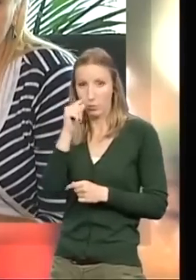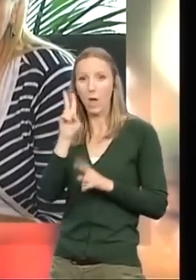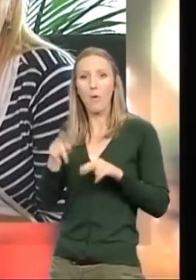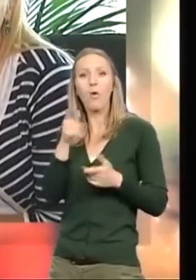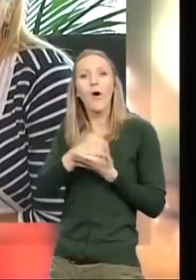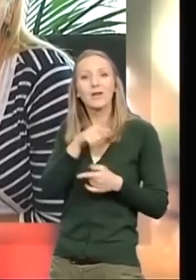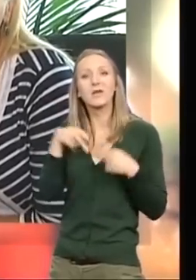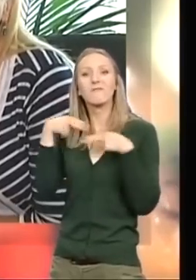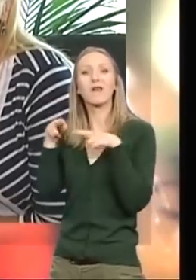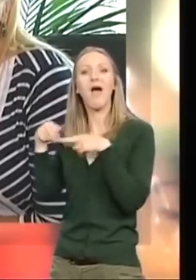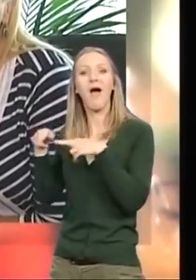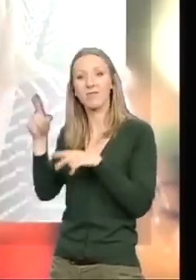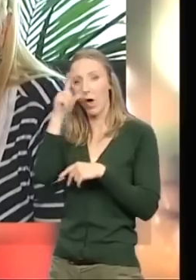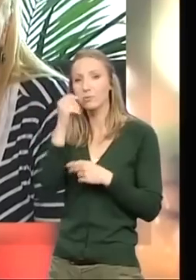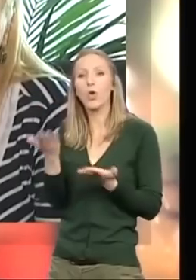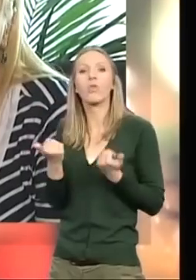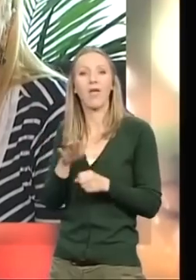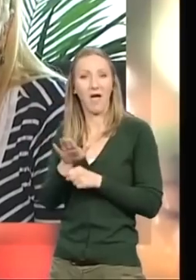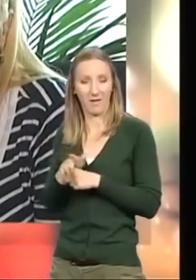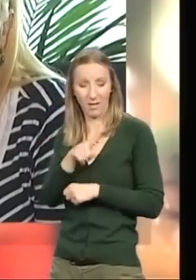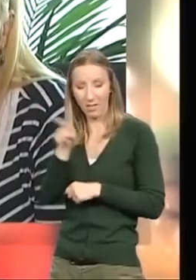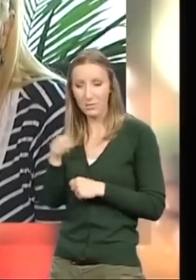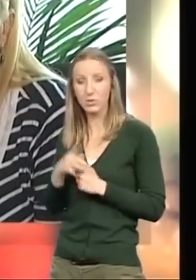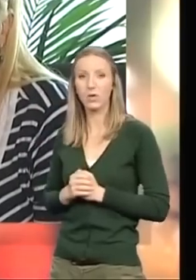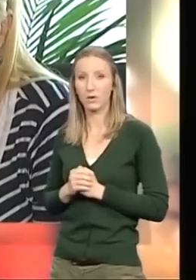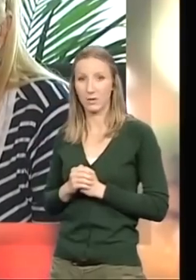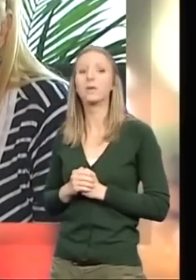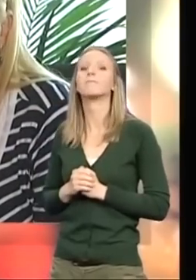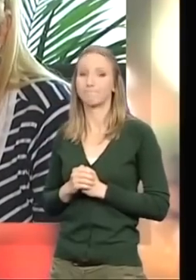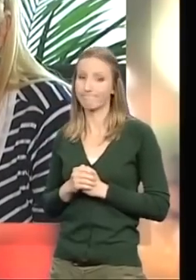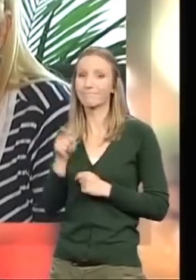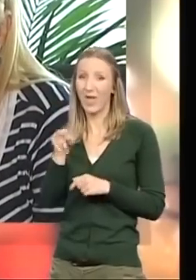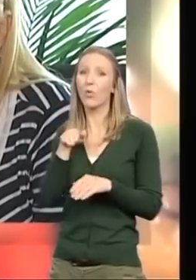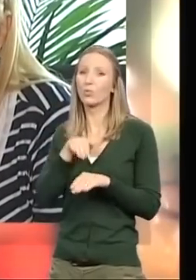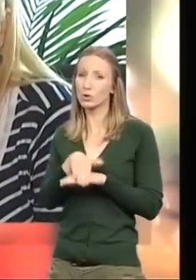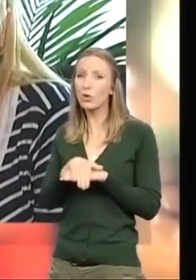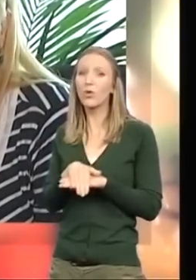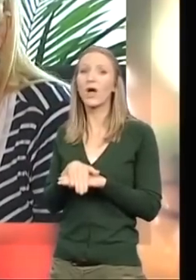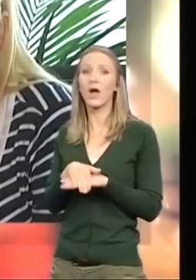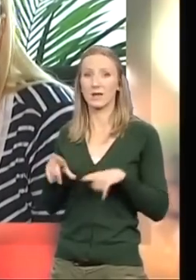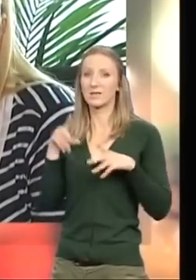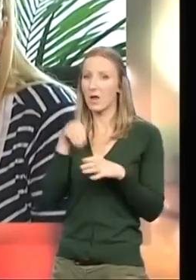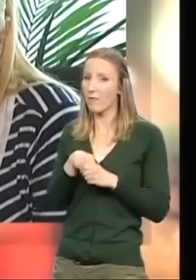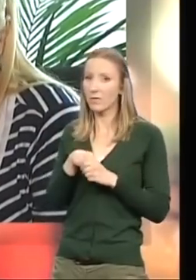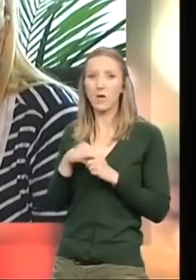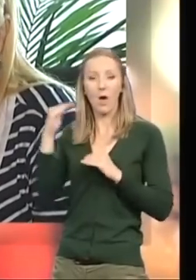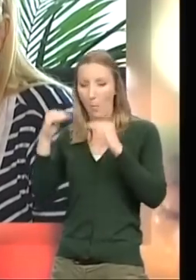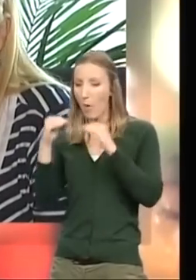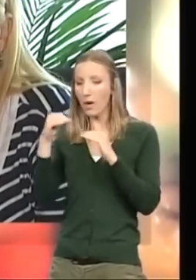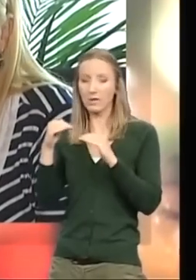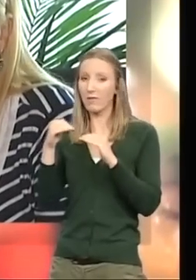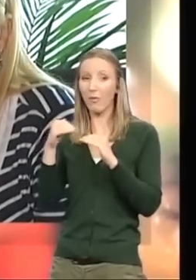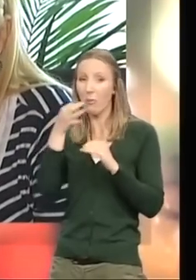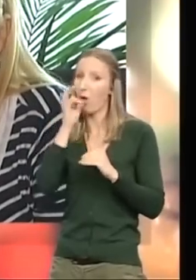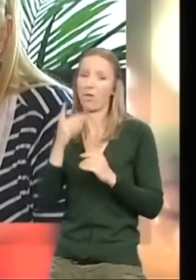vrate zapravo u opštininskoj dolazi. Nesporno je da je usluga stanovanja uz podršku za korisnika neuporedivo kvalitetnija